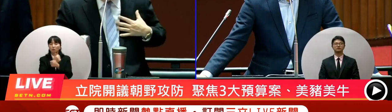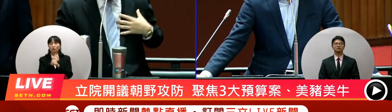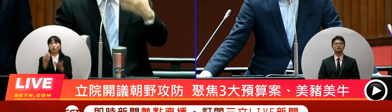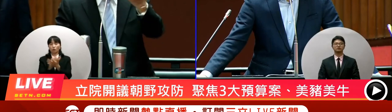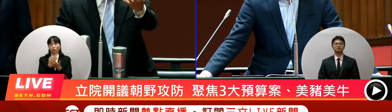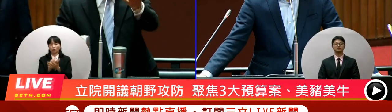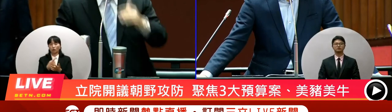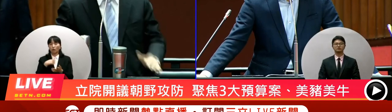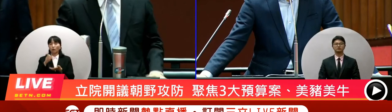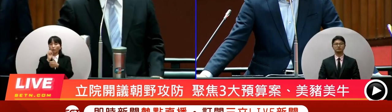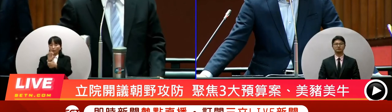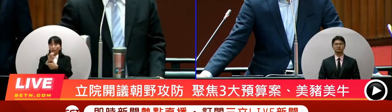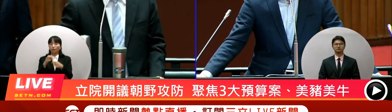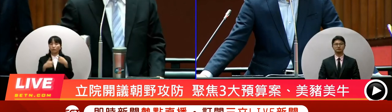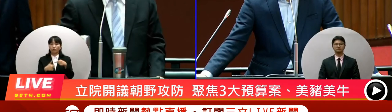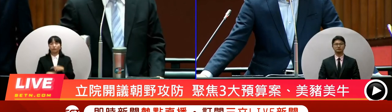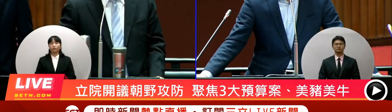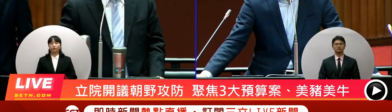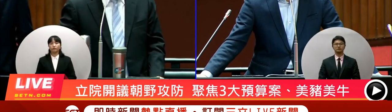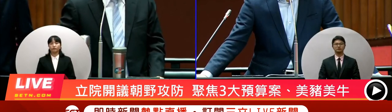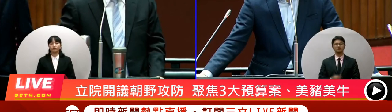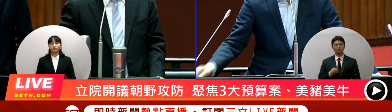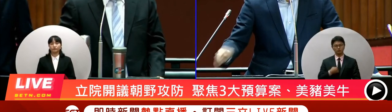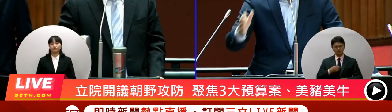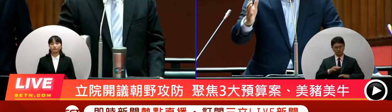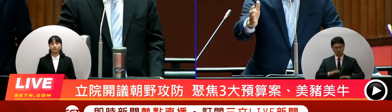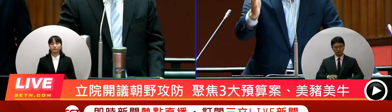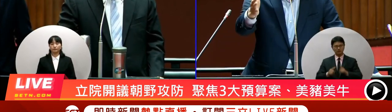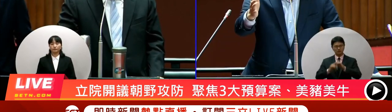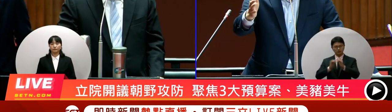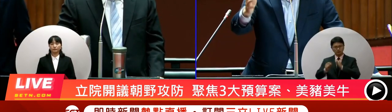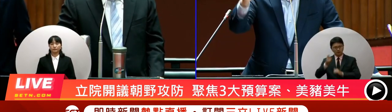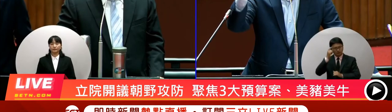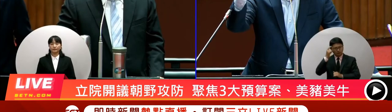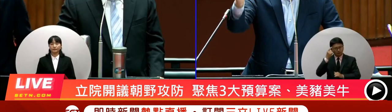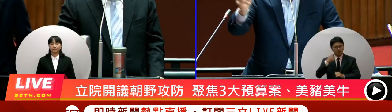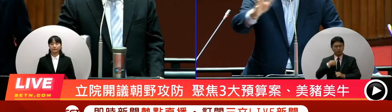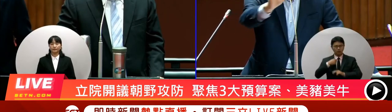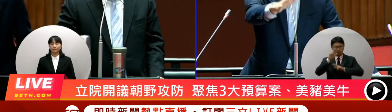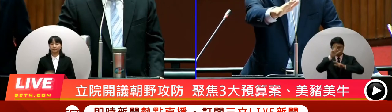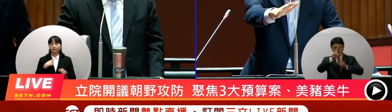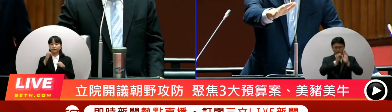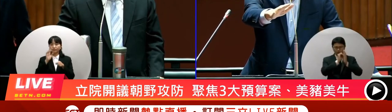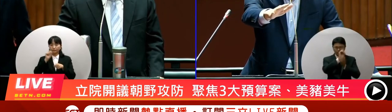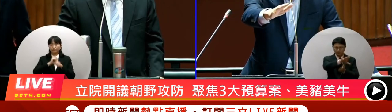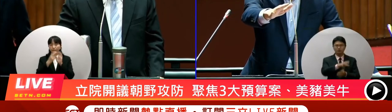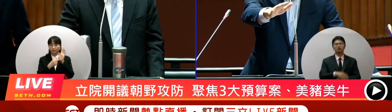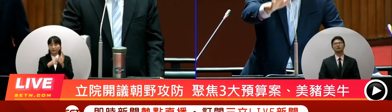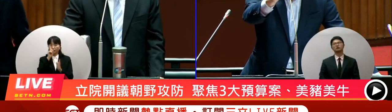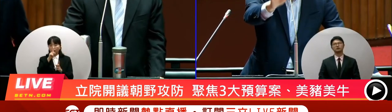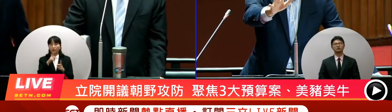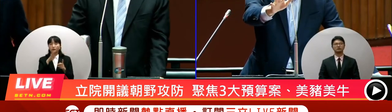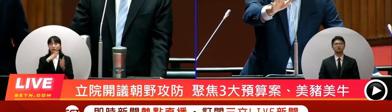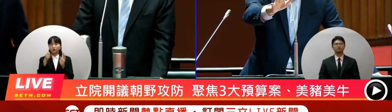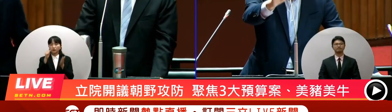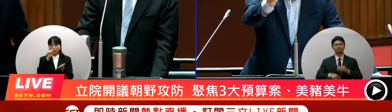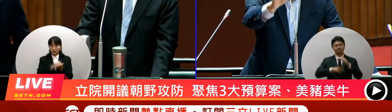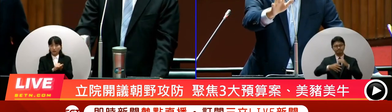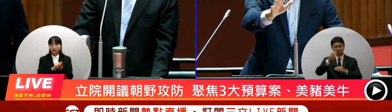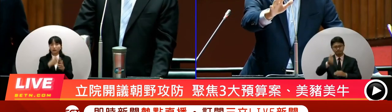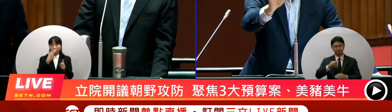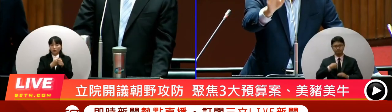我这个提供你参考。 哦，我要忠实的反映民众的心声，院长。 各位说明，我就一句话就好。标示莱克